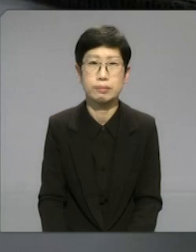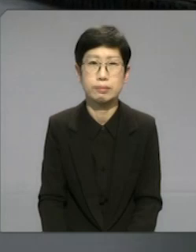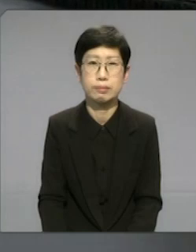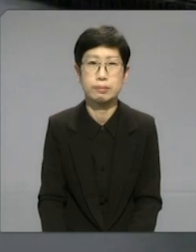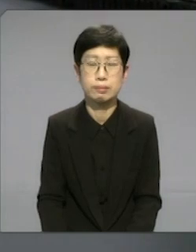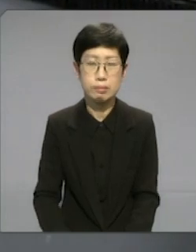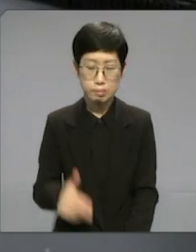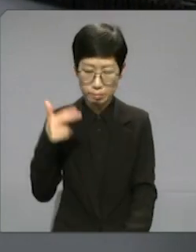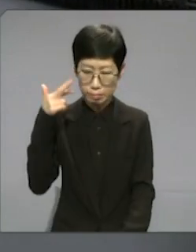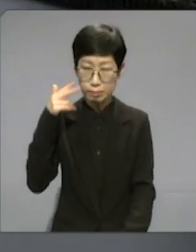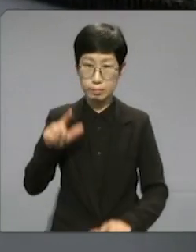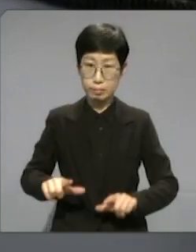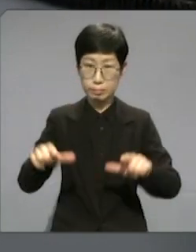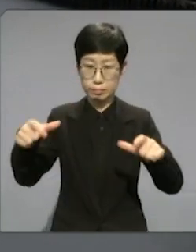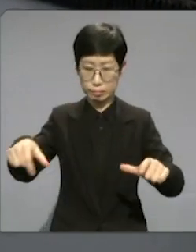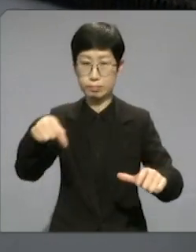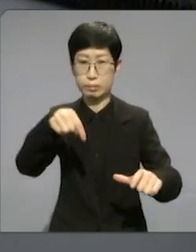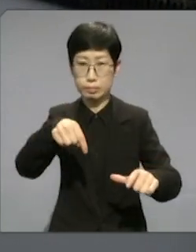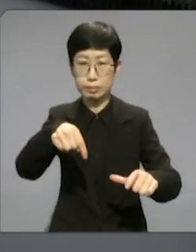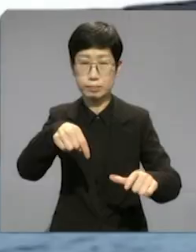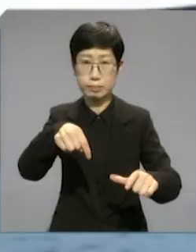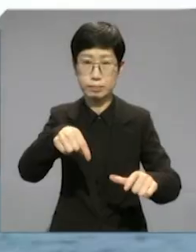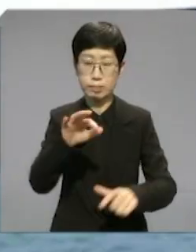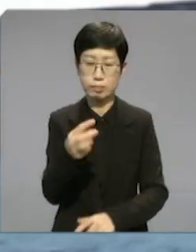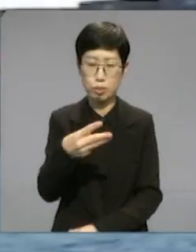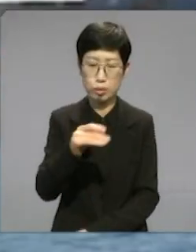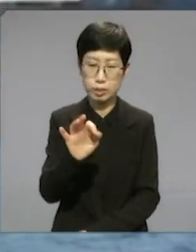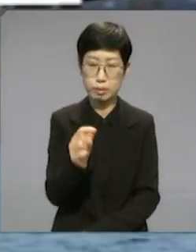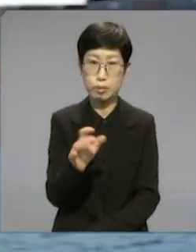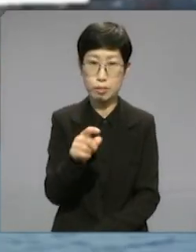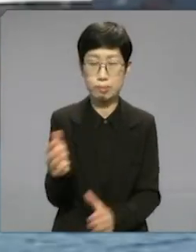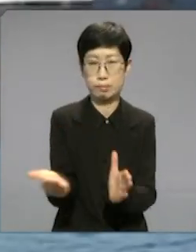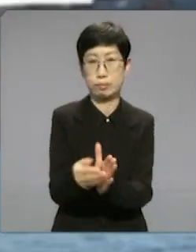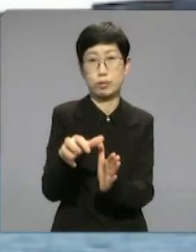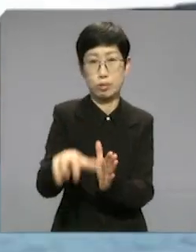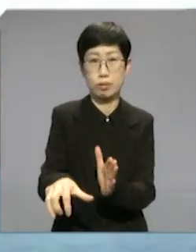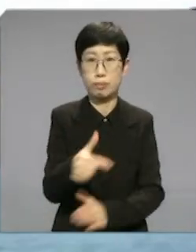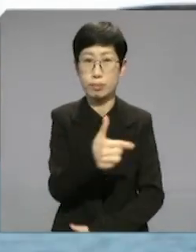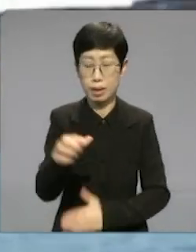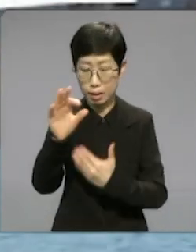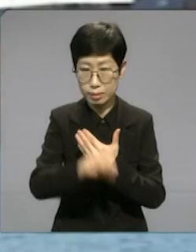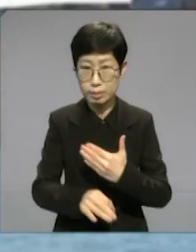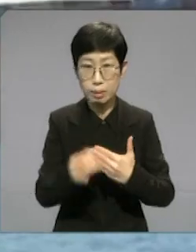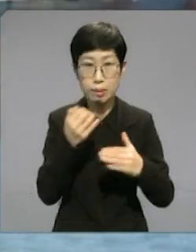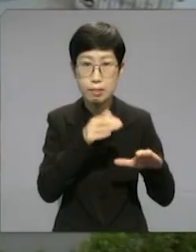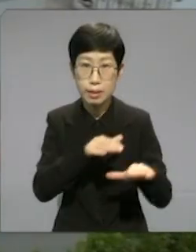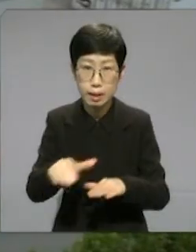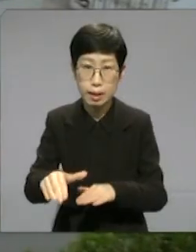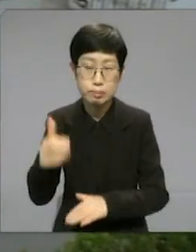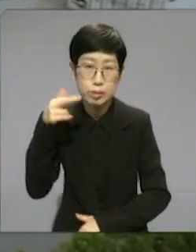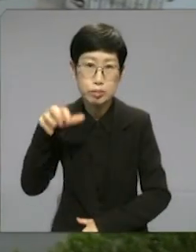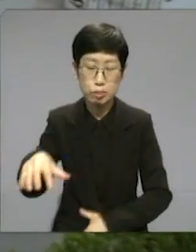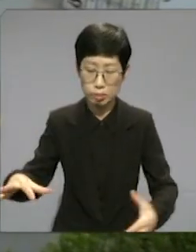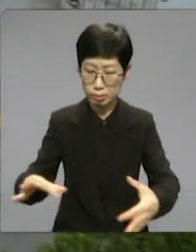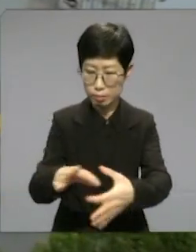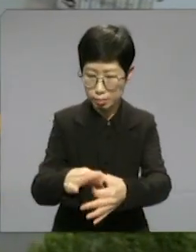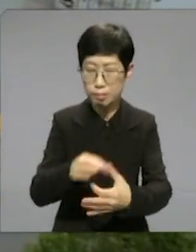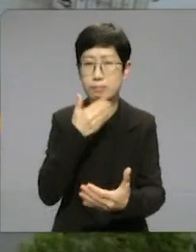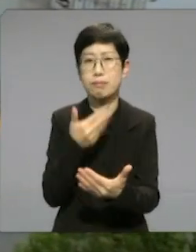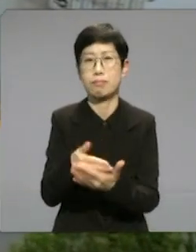미국 동부 체서피크 만에 있는 볼티모어 항은 대서양과 미국을 연결하는 주요 관문입니다